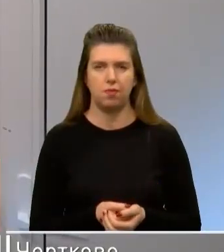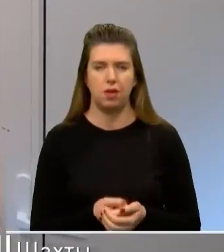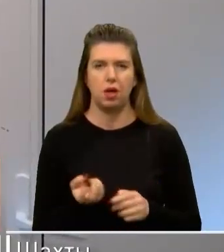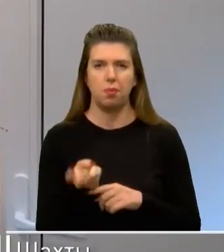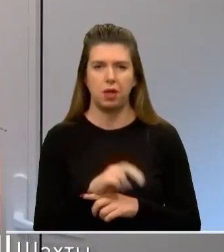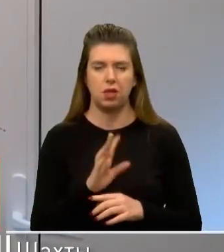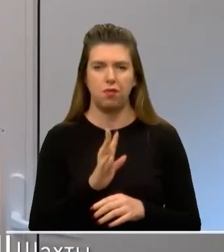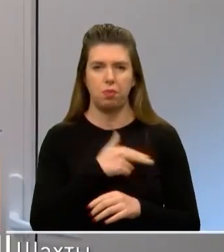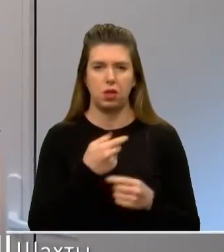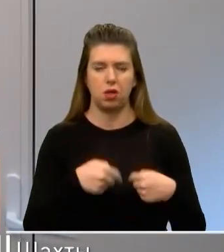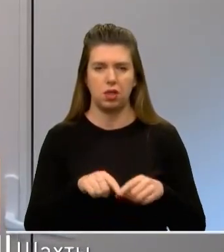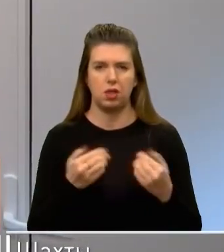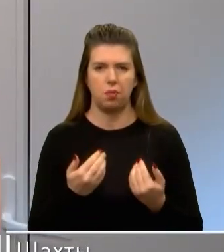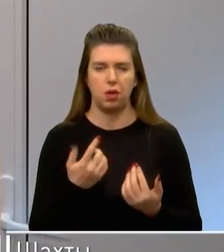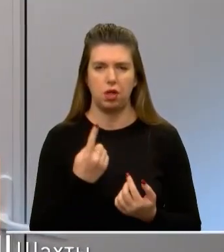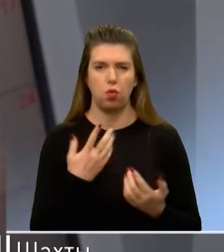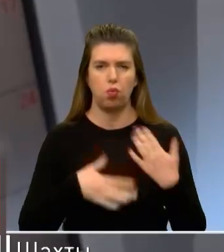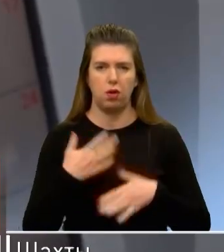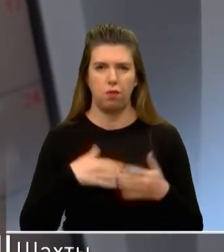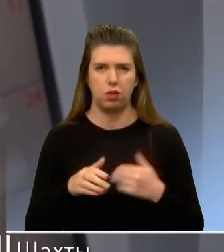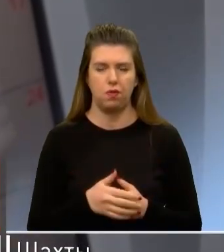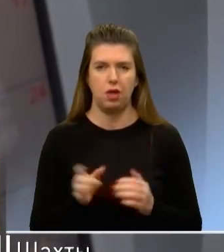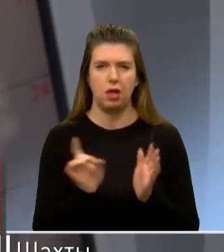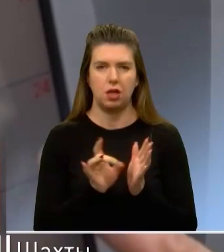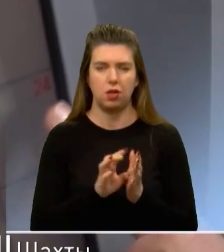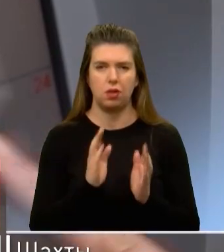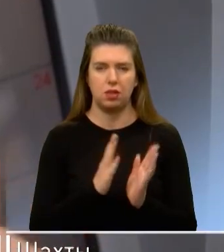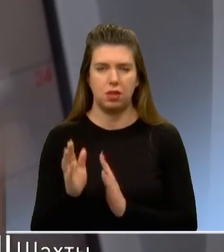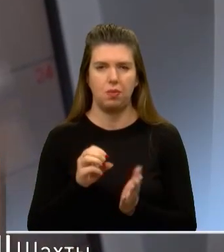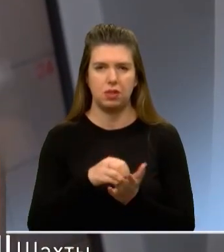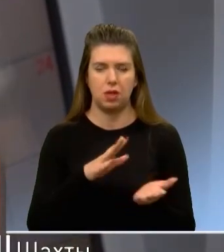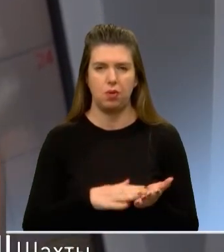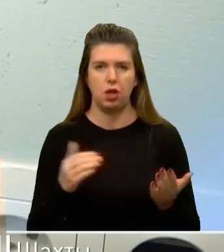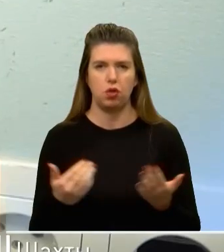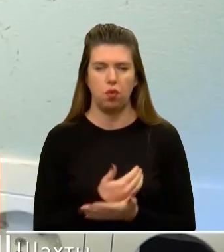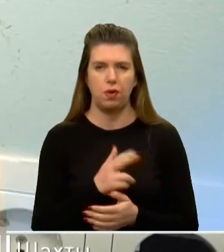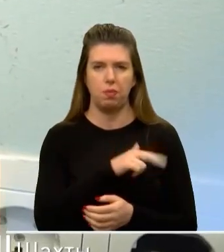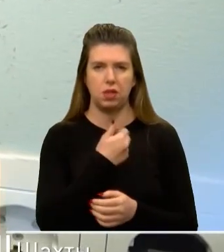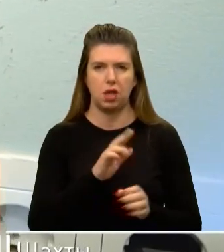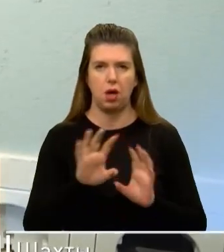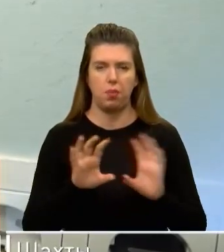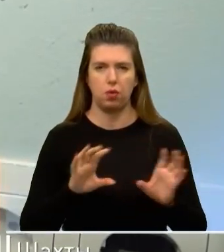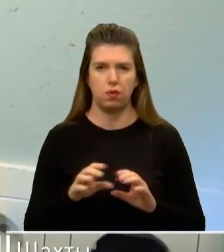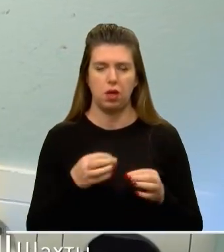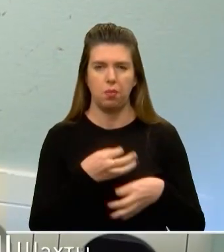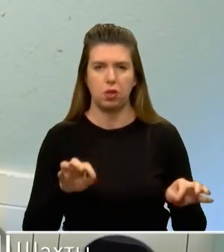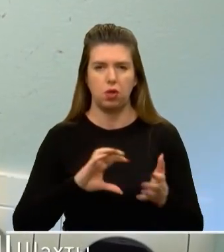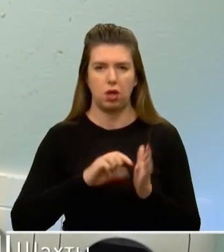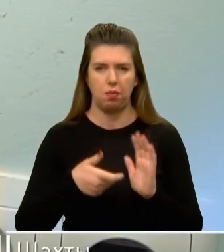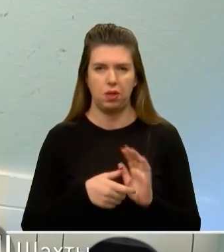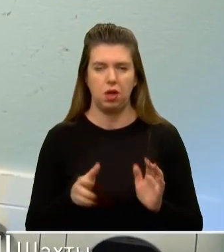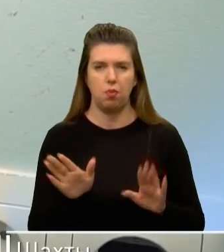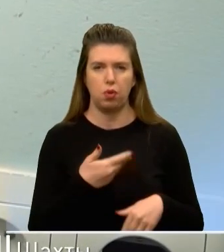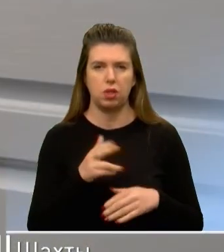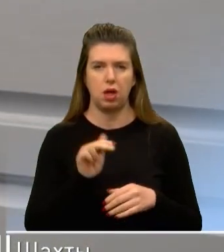медучреждения одно удовольствие электронная система записи современное медицинское оборудование просторные кабинеты